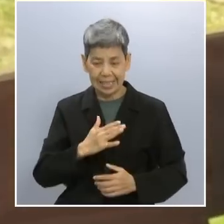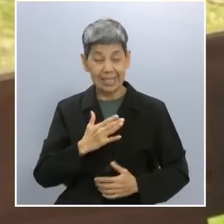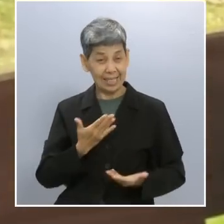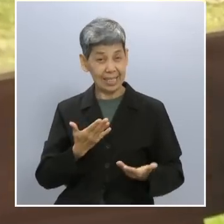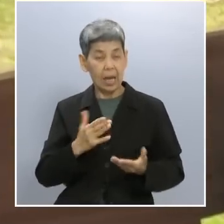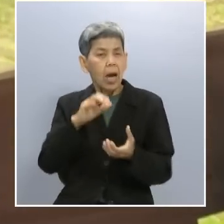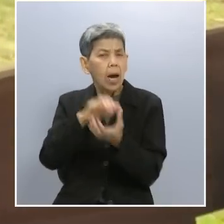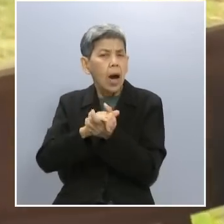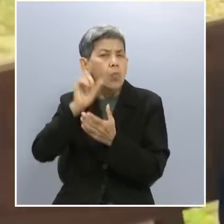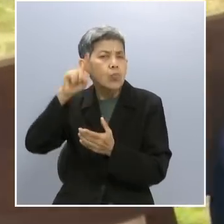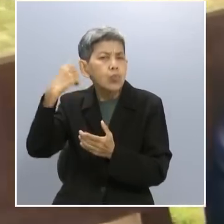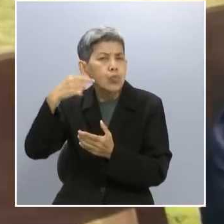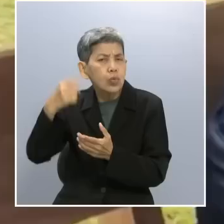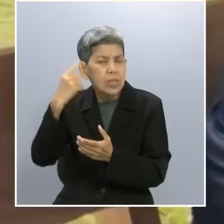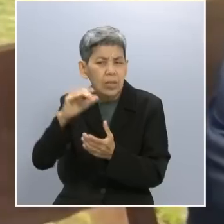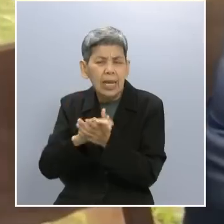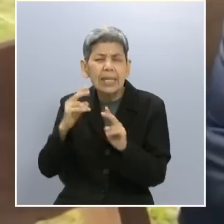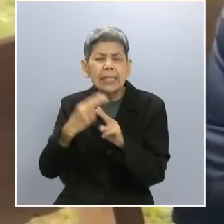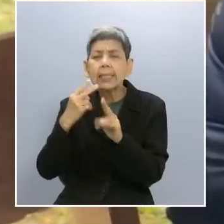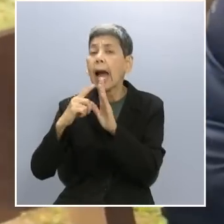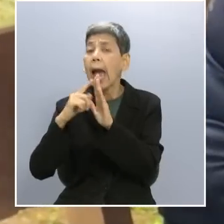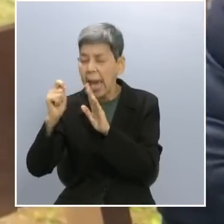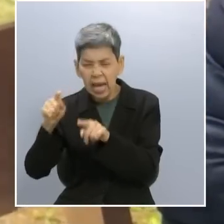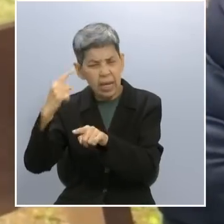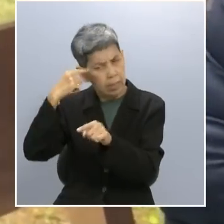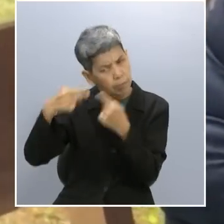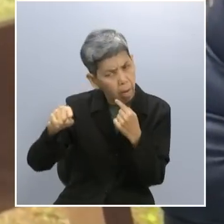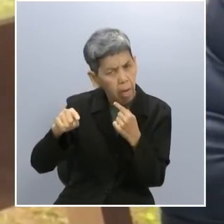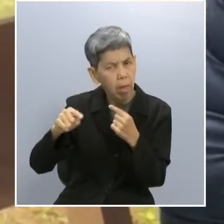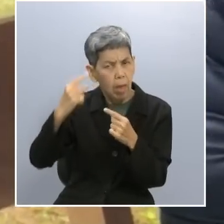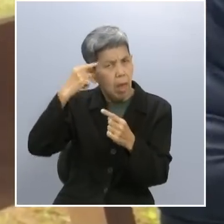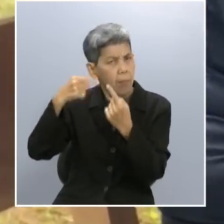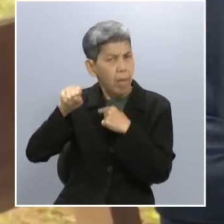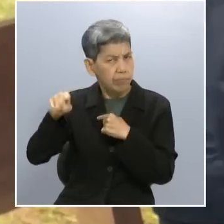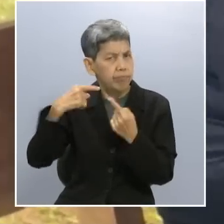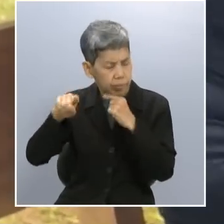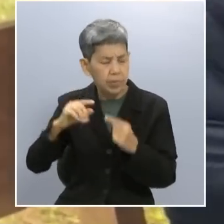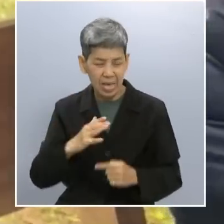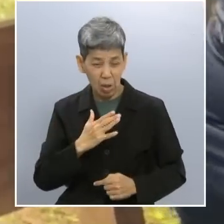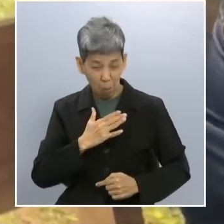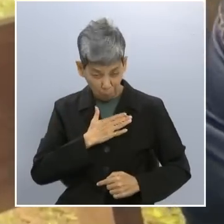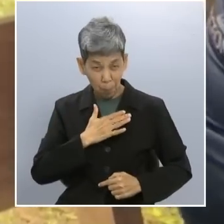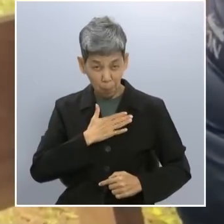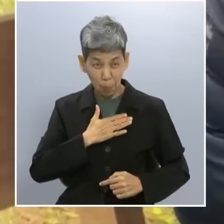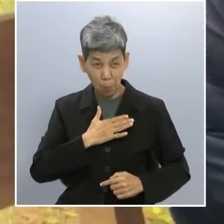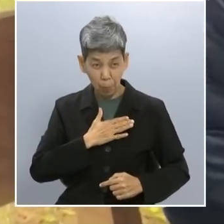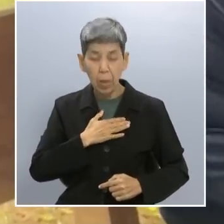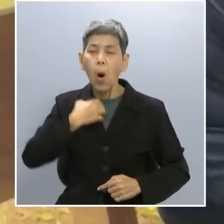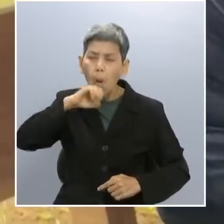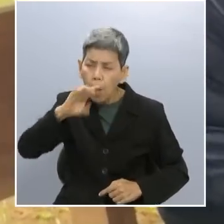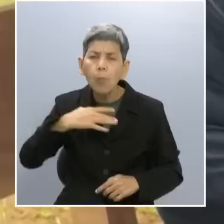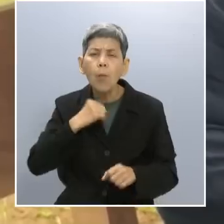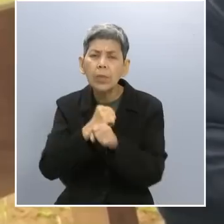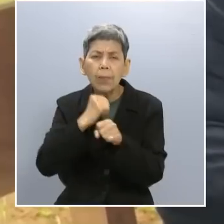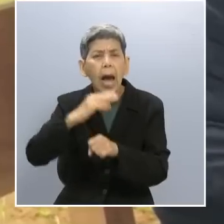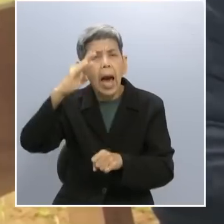ภรรยาคนนี้คือ aเนี่ยน่าจะเข้าใจผิดผมไปกันเยอะคือผมเองเนี่ยเคยบอกแค่ว่าผมเป็น